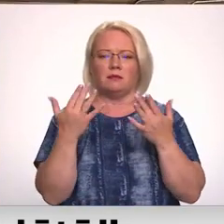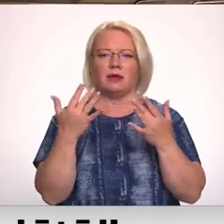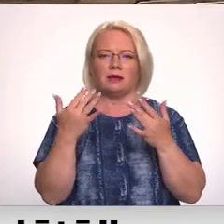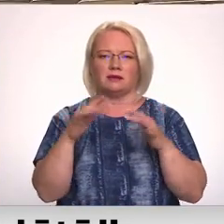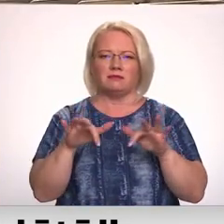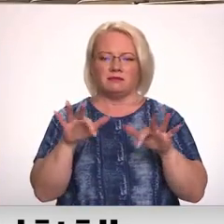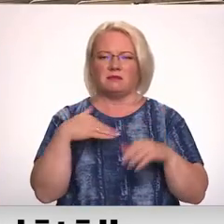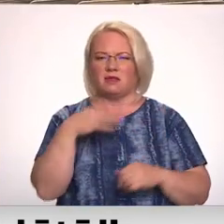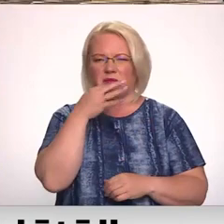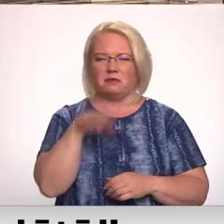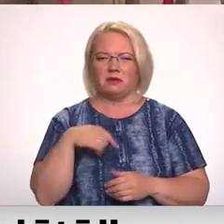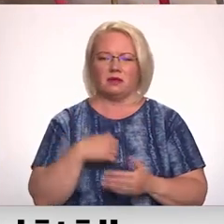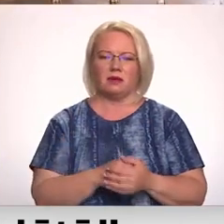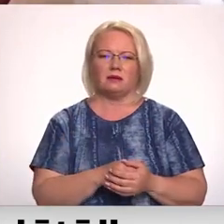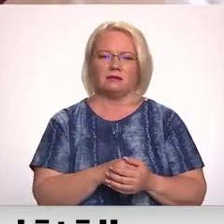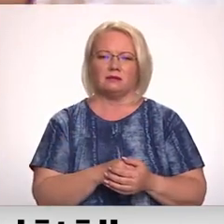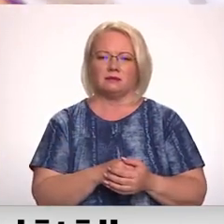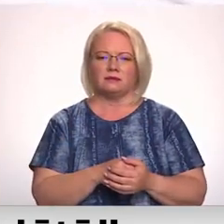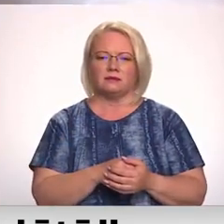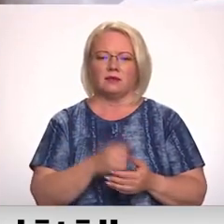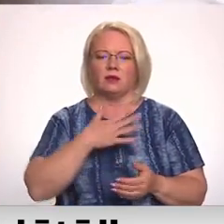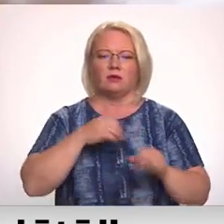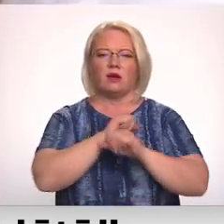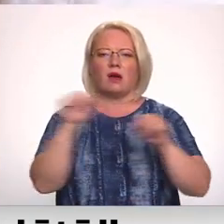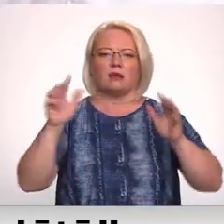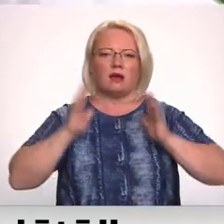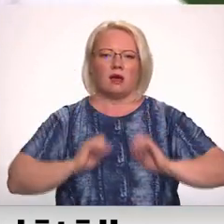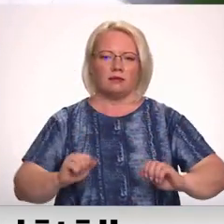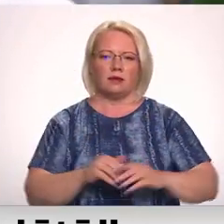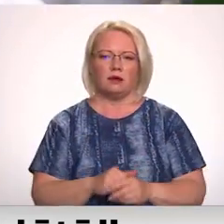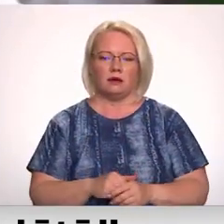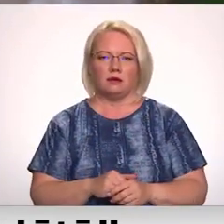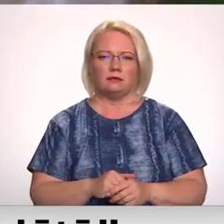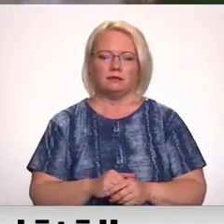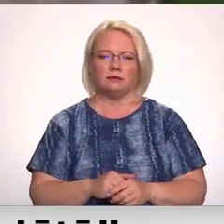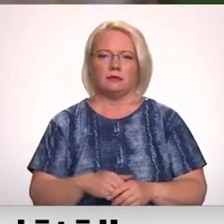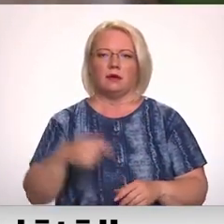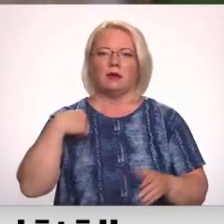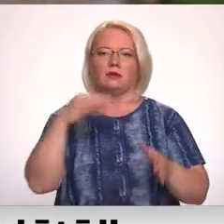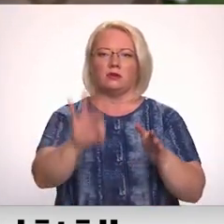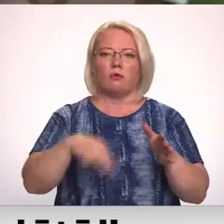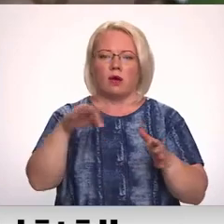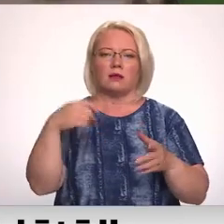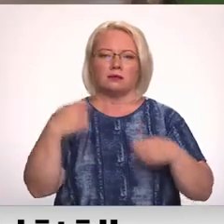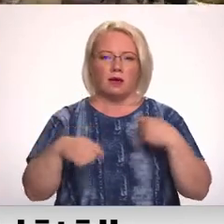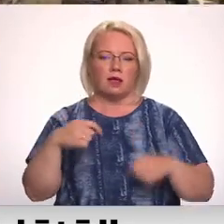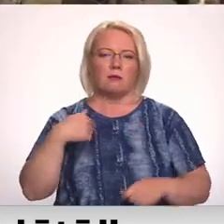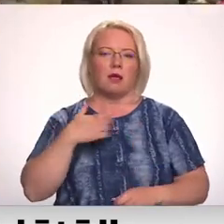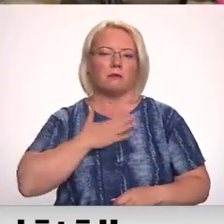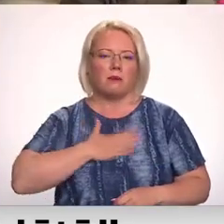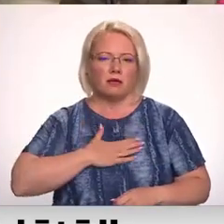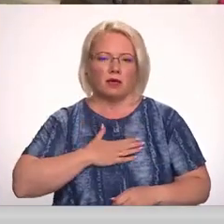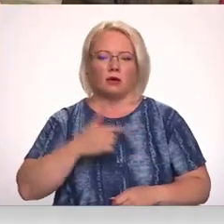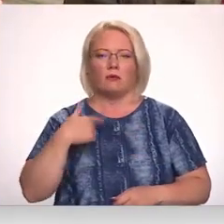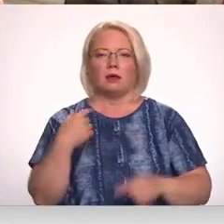nepārāk patīk. Tas ir baigi viegli, baigi ātri apnīkt. Es spēlēju kokli, jo man patīk. Un vēl